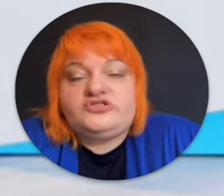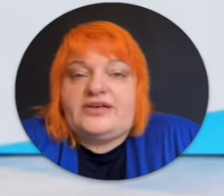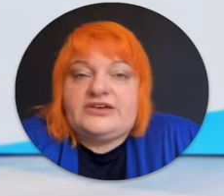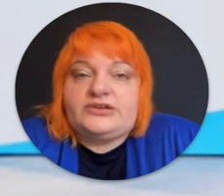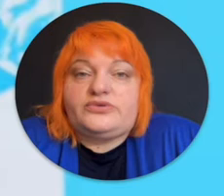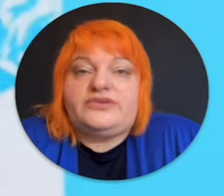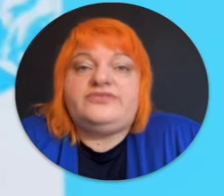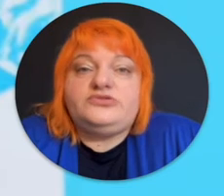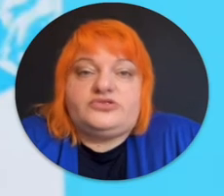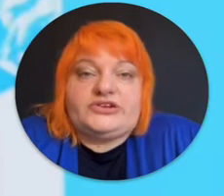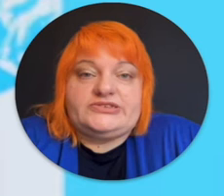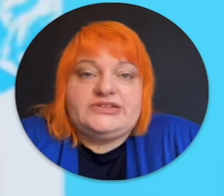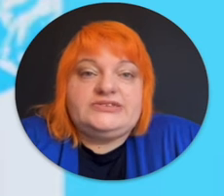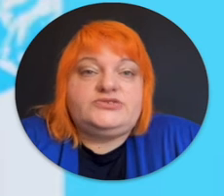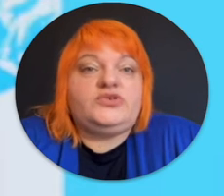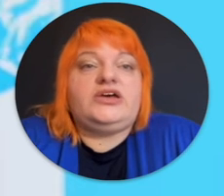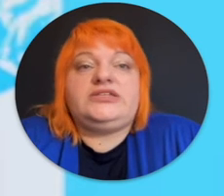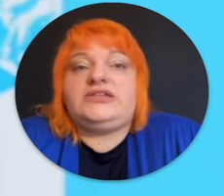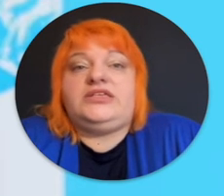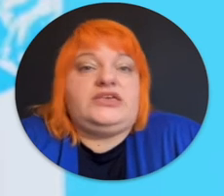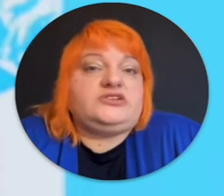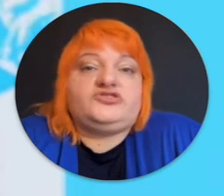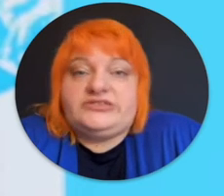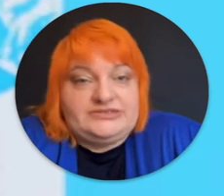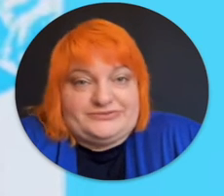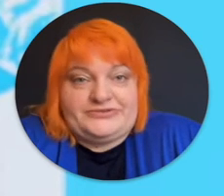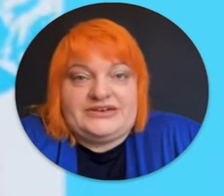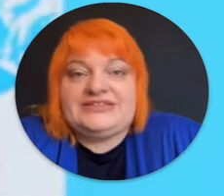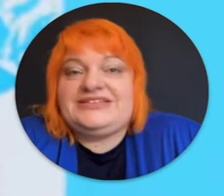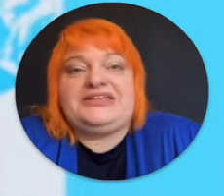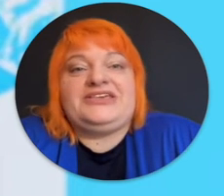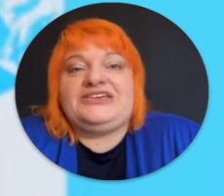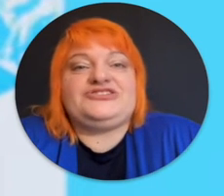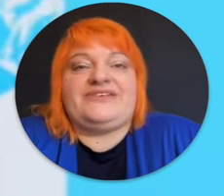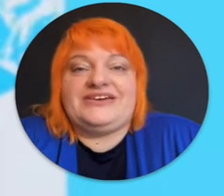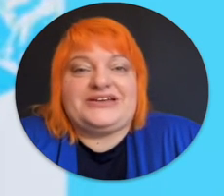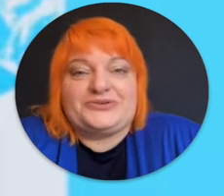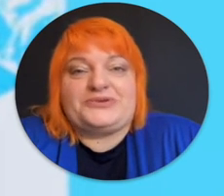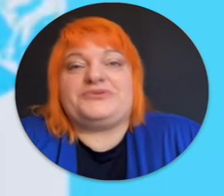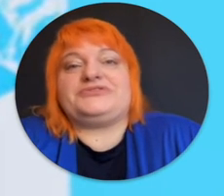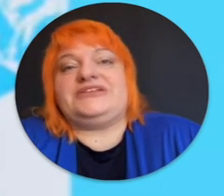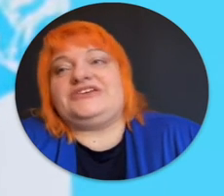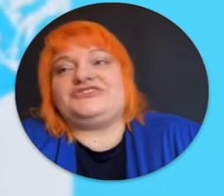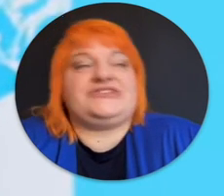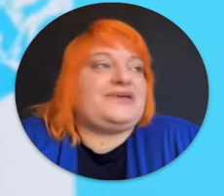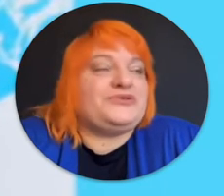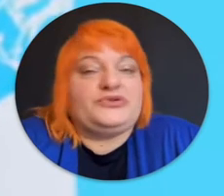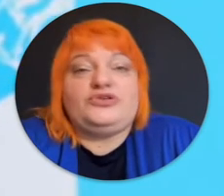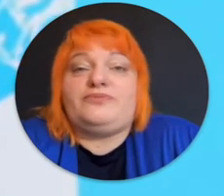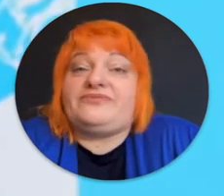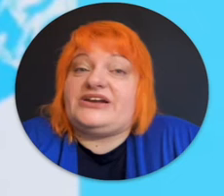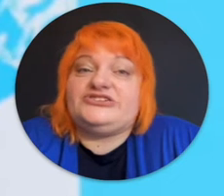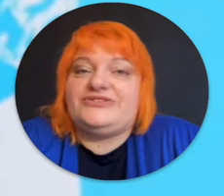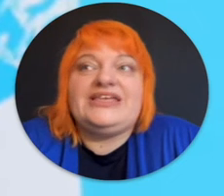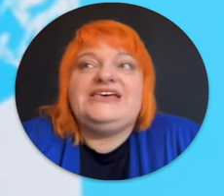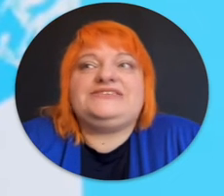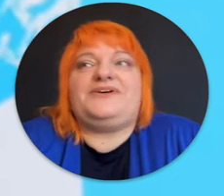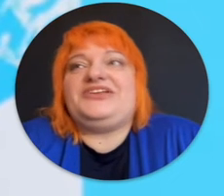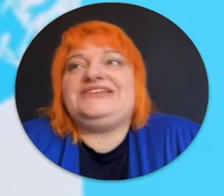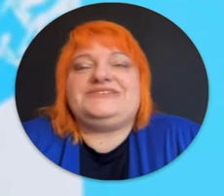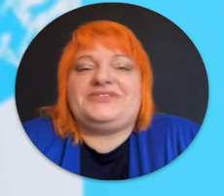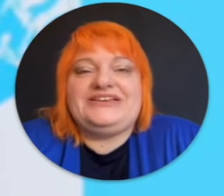Поэтому тот человек, который ведет трансляцию, это не штатив, это не человек, который просто держит камеру и ее